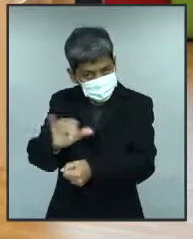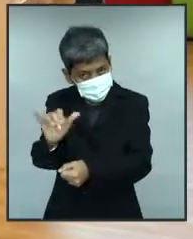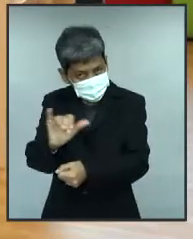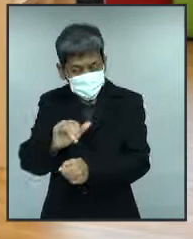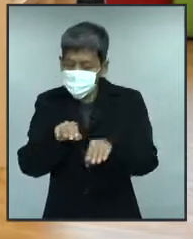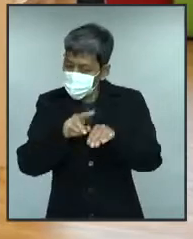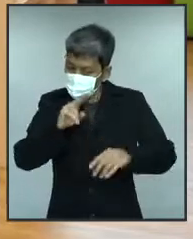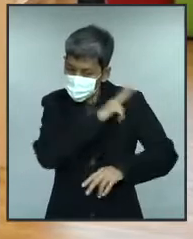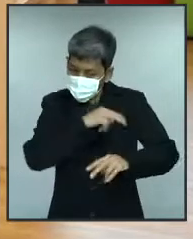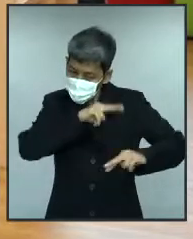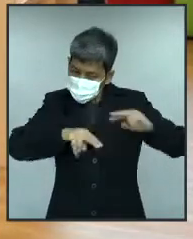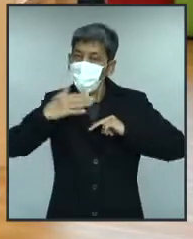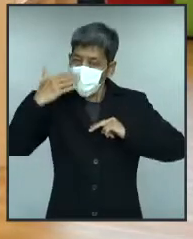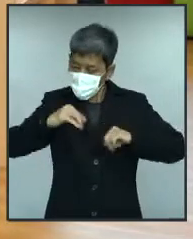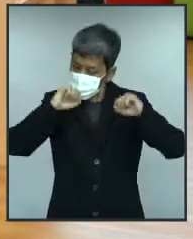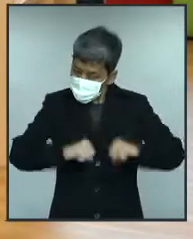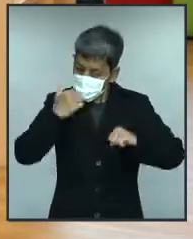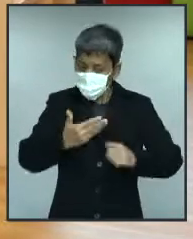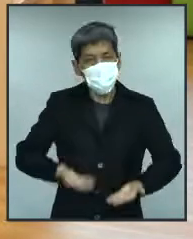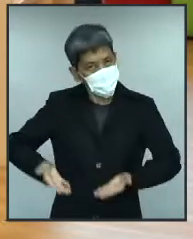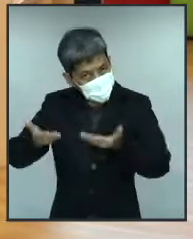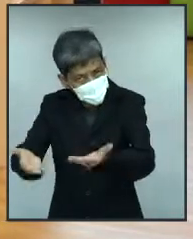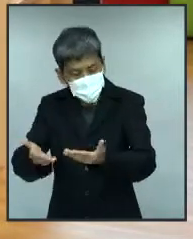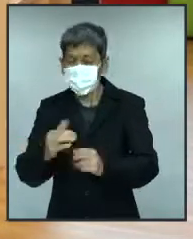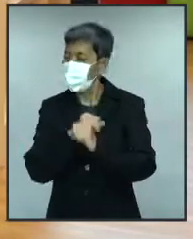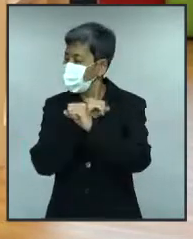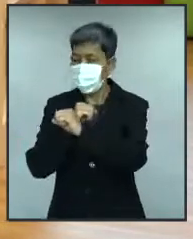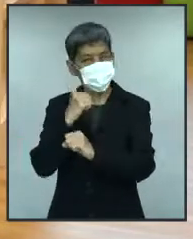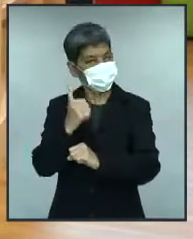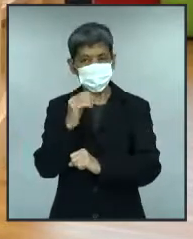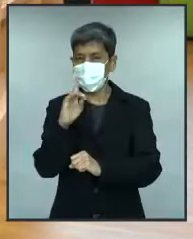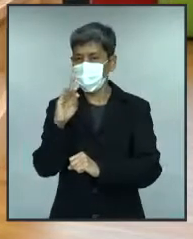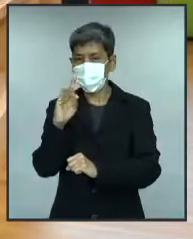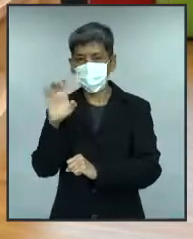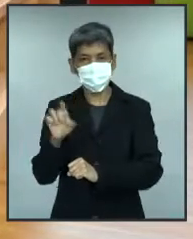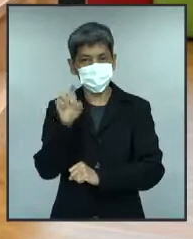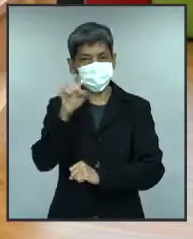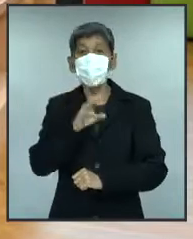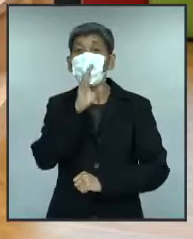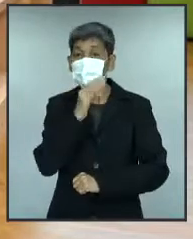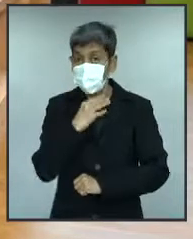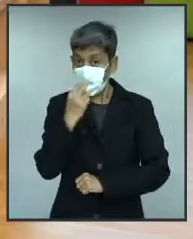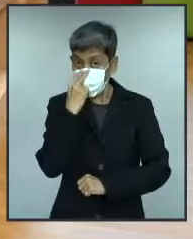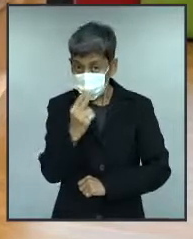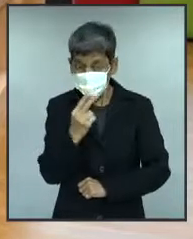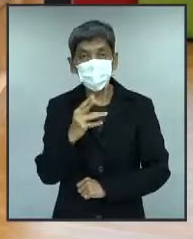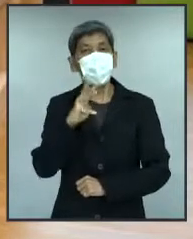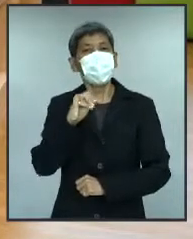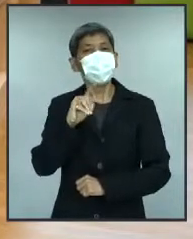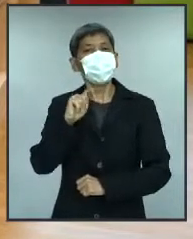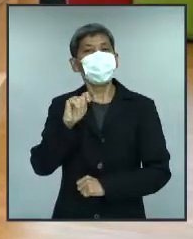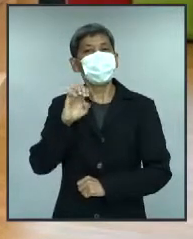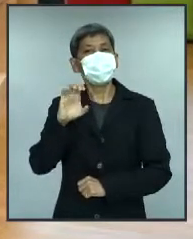ทุกอย่างมาตรฐานต้องผ่าน ใช่ครับใช่ครับใช ่ความปลอดภัยต้อง 100% ใช่ครับ ฉะนั้นถ้าคุณผู้ชมเห็นว่า